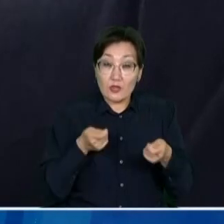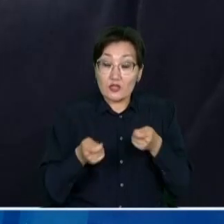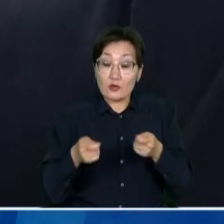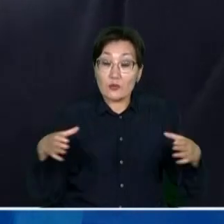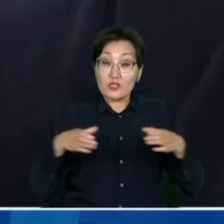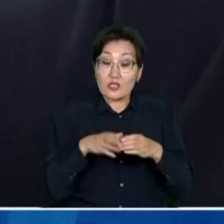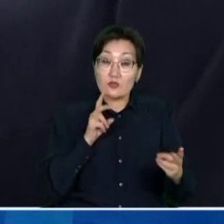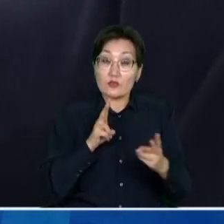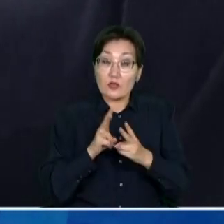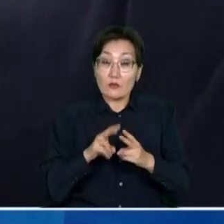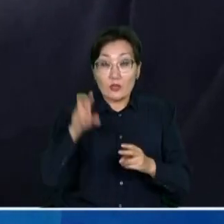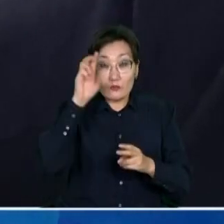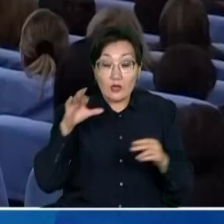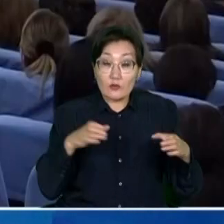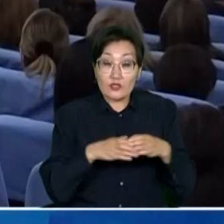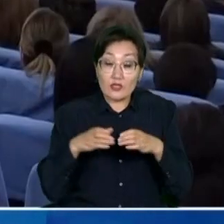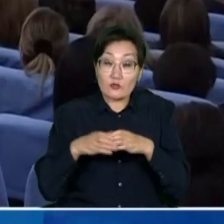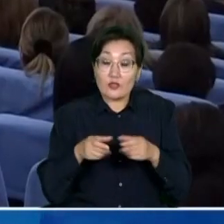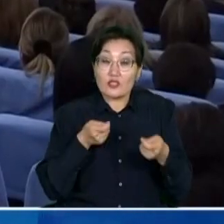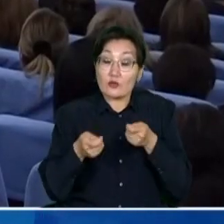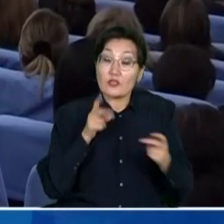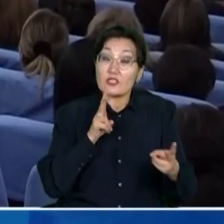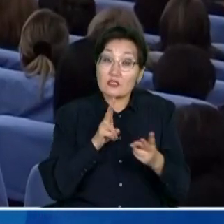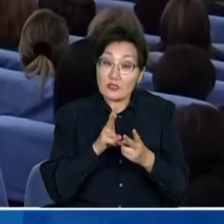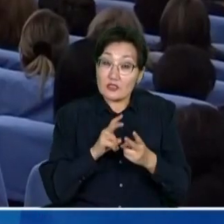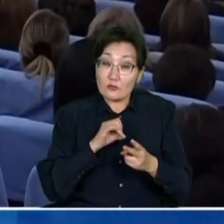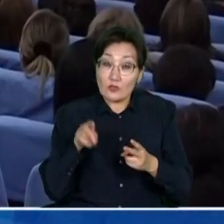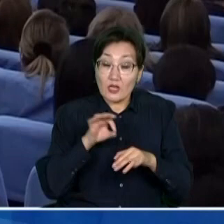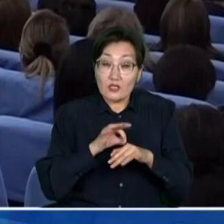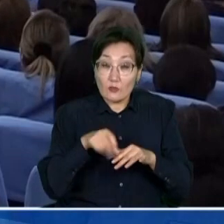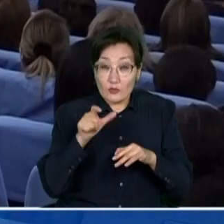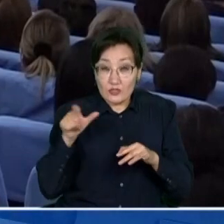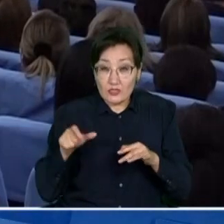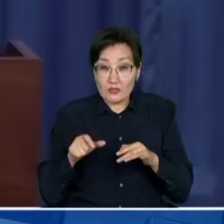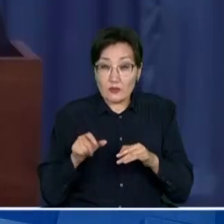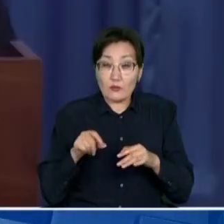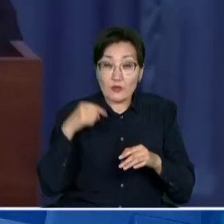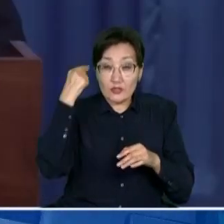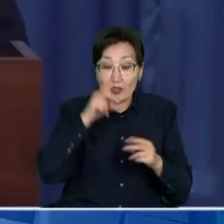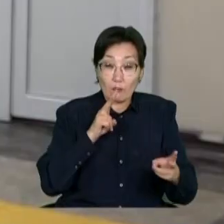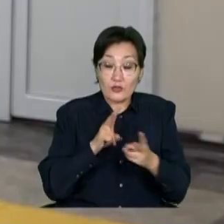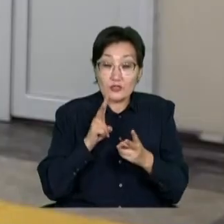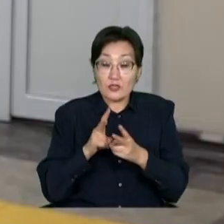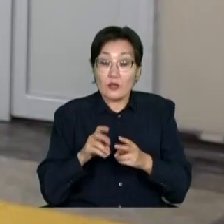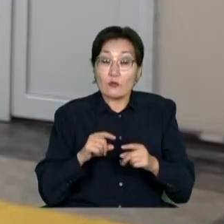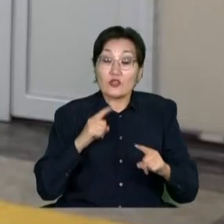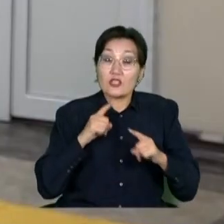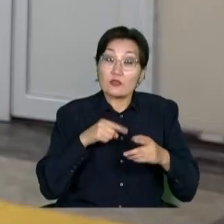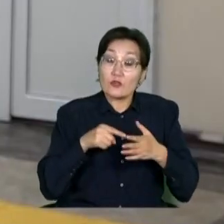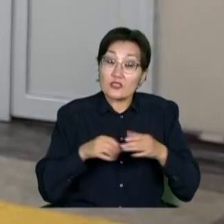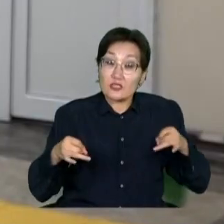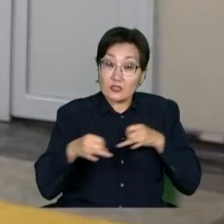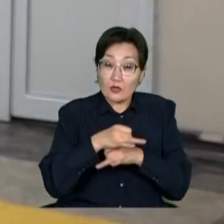басшыларымен кездесті, үкіметтік емес ұйым мүшелерімен жолықты және науқастарда жеке қабылдады. Жиын кезінде көтерілген мәселелер